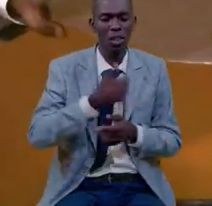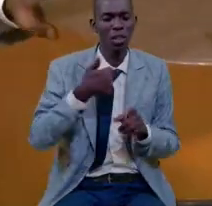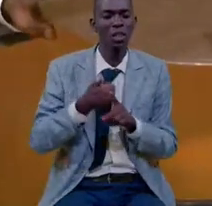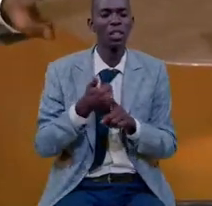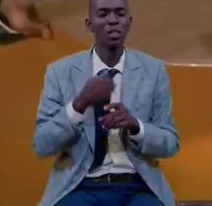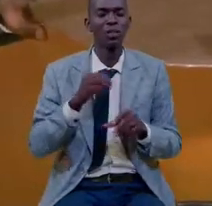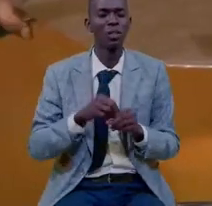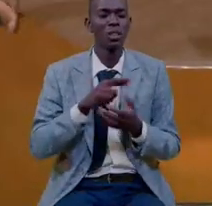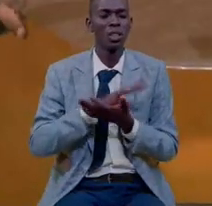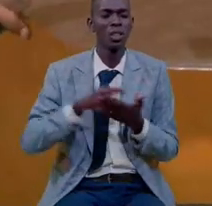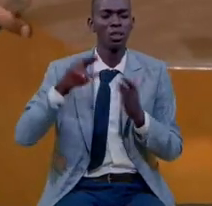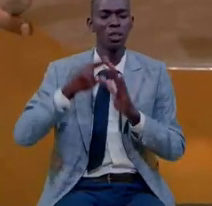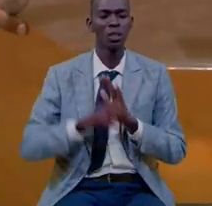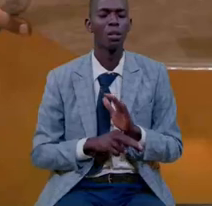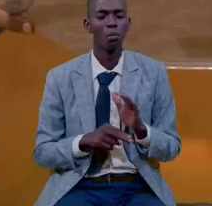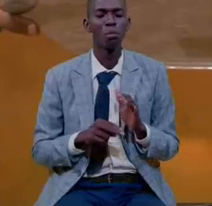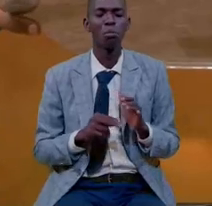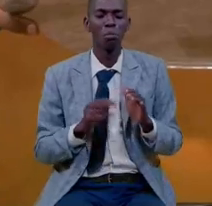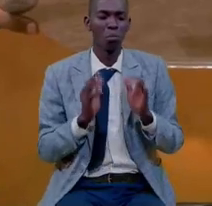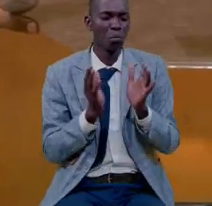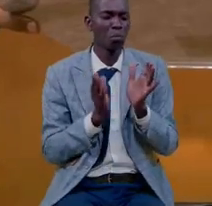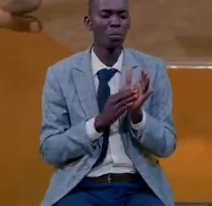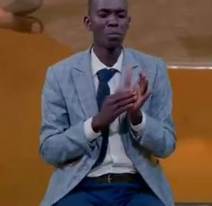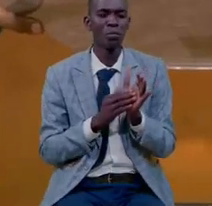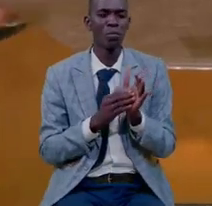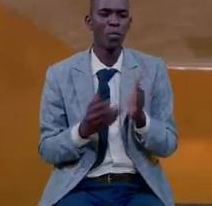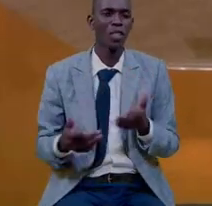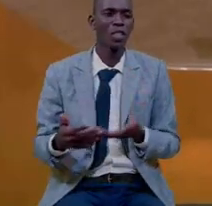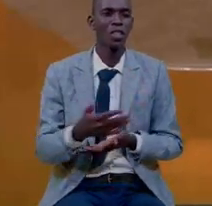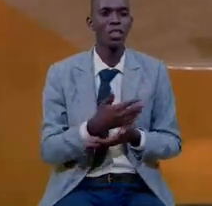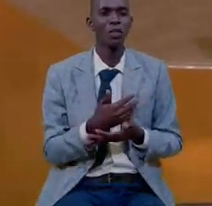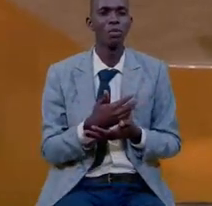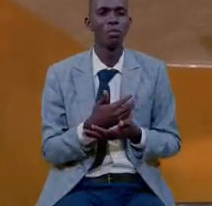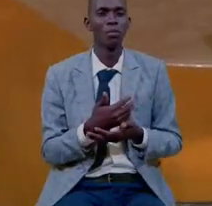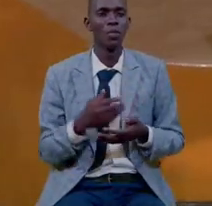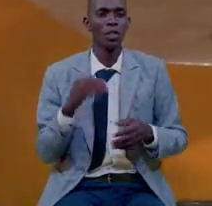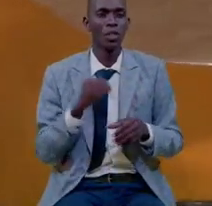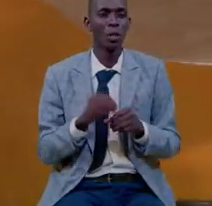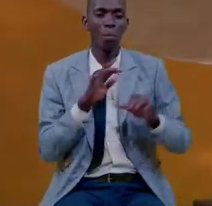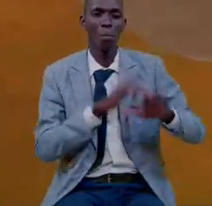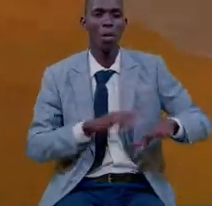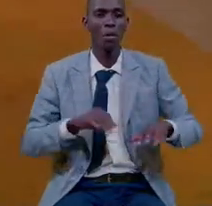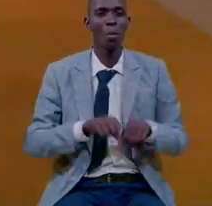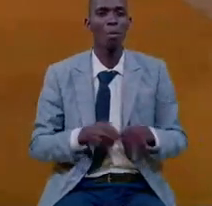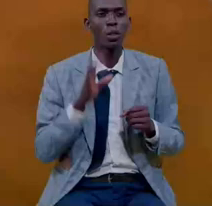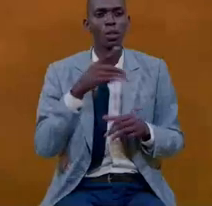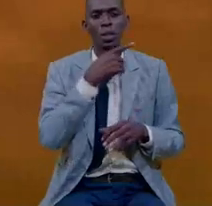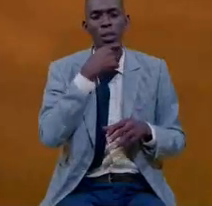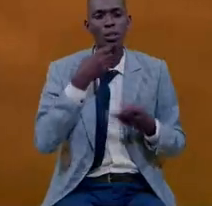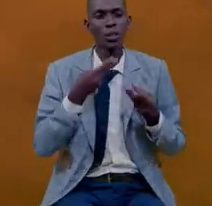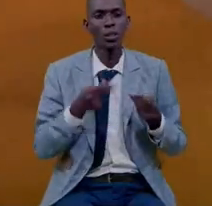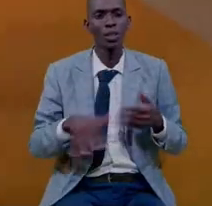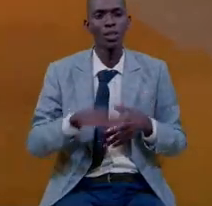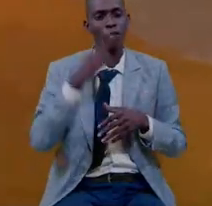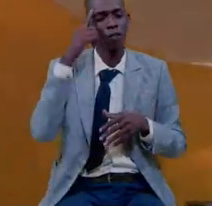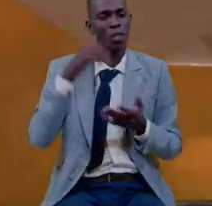la justice, moissonnez selon la miséricorde, défrichez-vous un champ nouveau. Il est temps